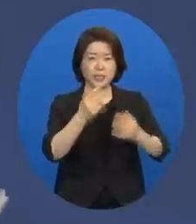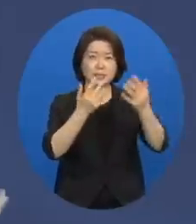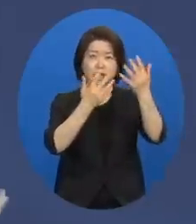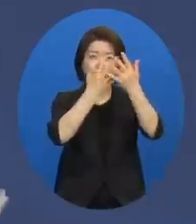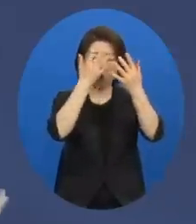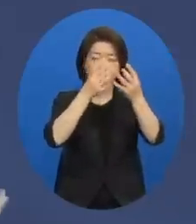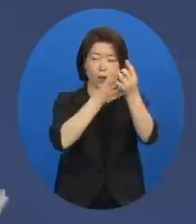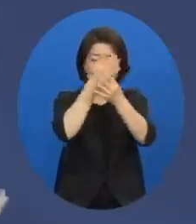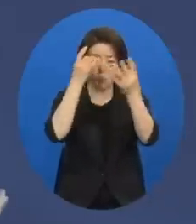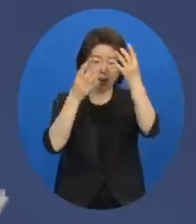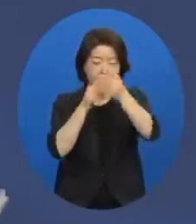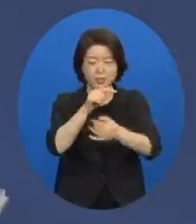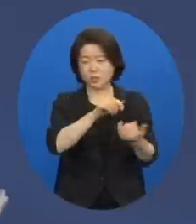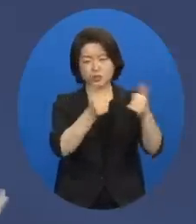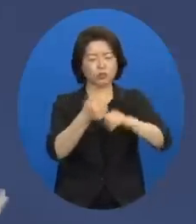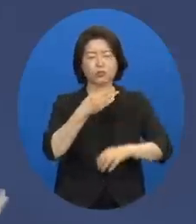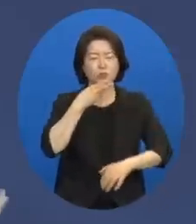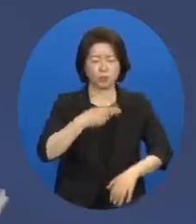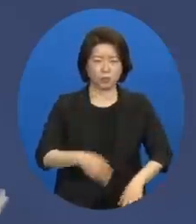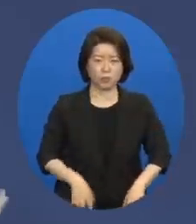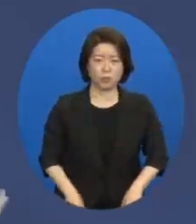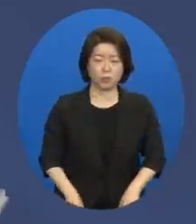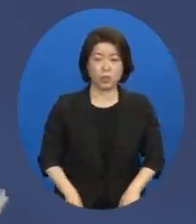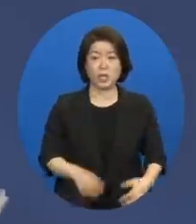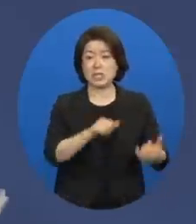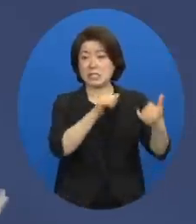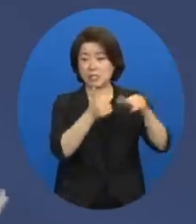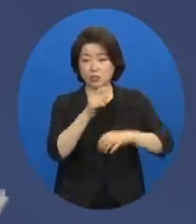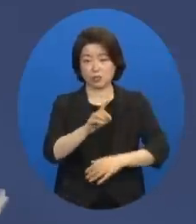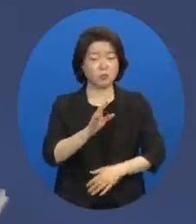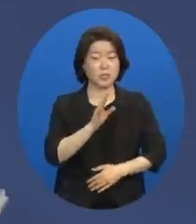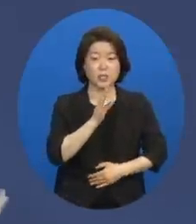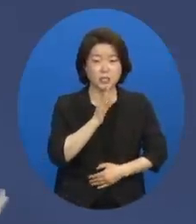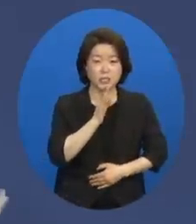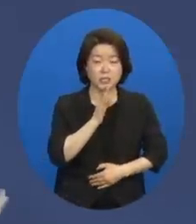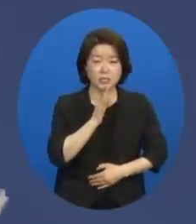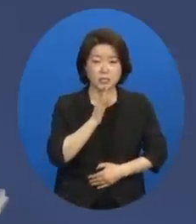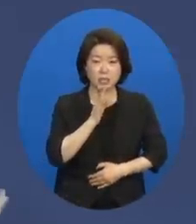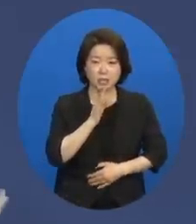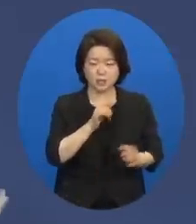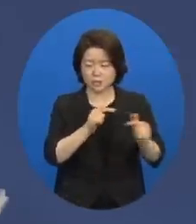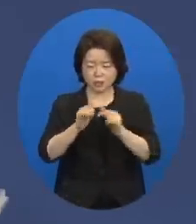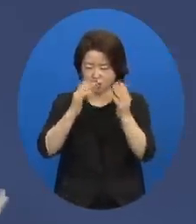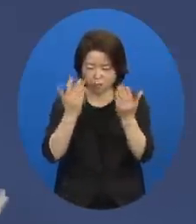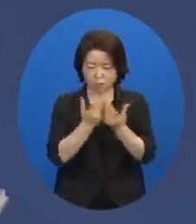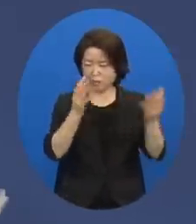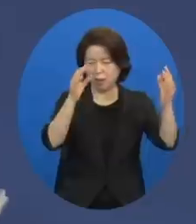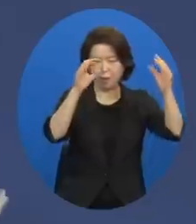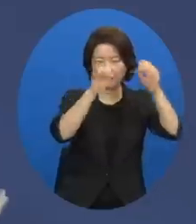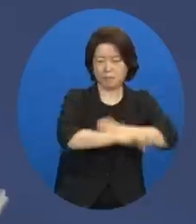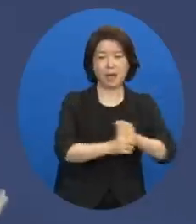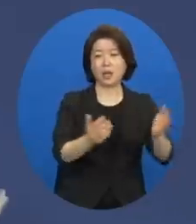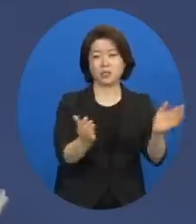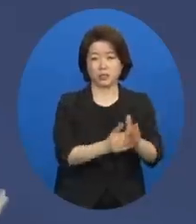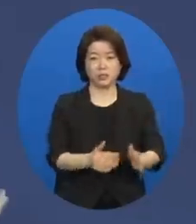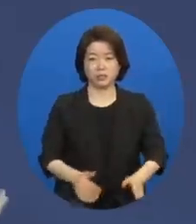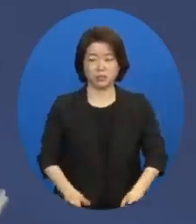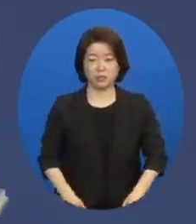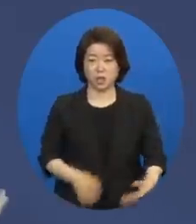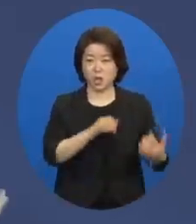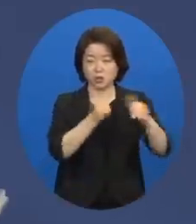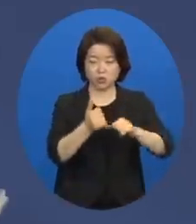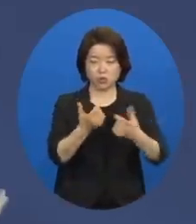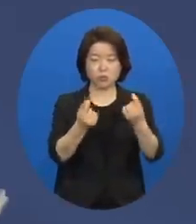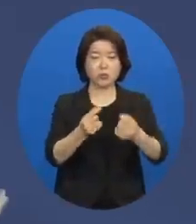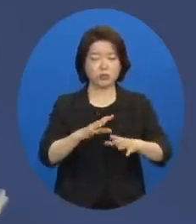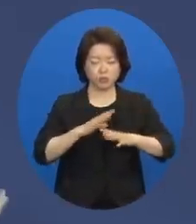환상적인 이런 죽음은 없습니다. 여러분 죽음이야말로 진짜 모든 걸 파멸로 끌고 가는 것입니다. 죽음처럼 두려운